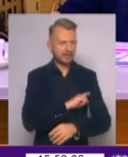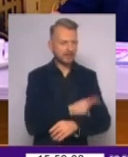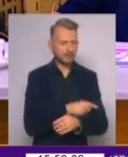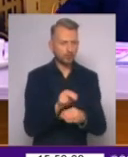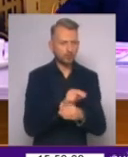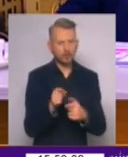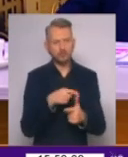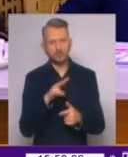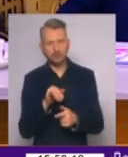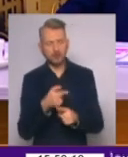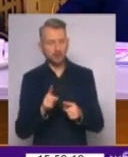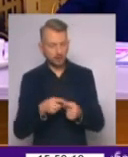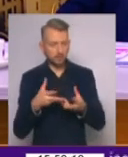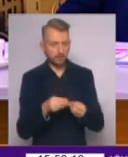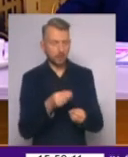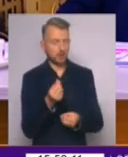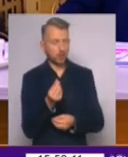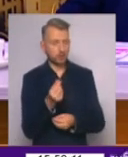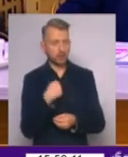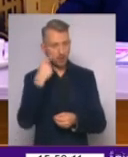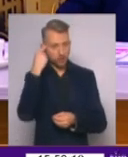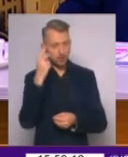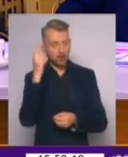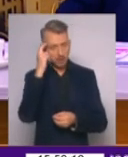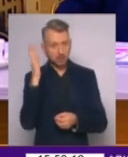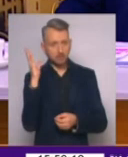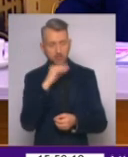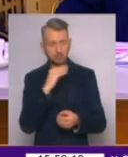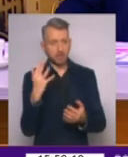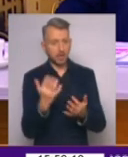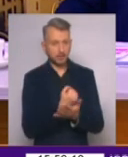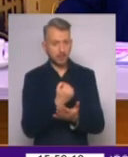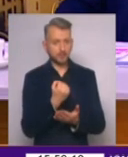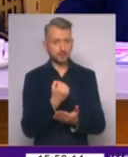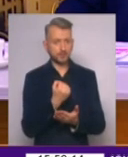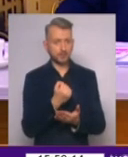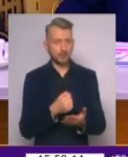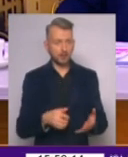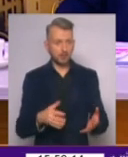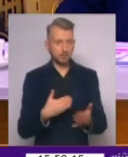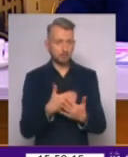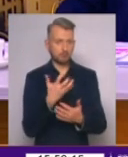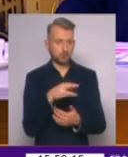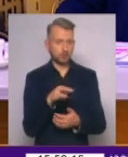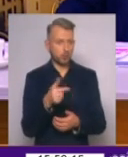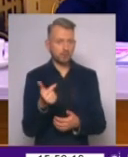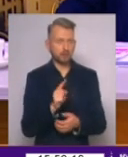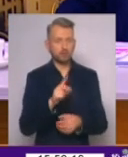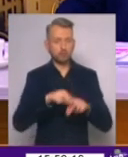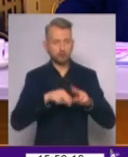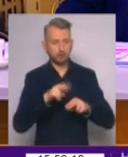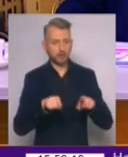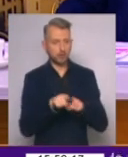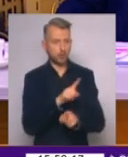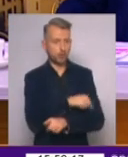який впливає на кошти. Ну, але я думаю, що Київ знайде з півмільярда грошей, щоб побудувати таку лікарню.